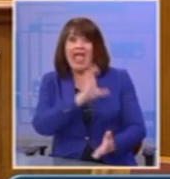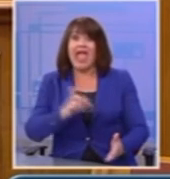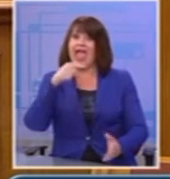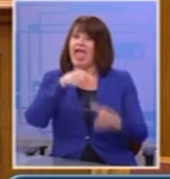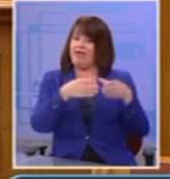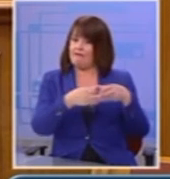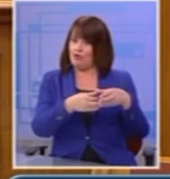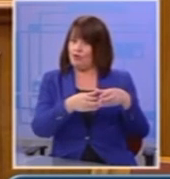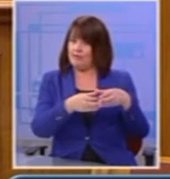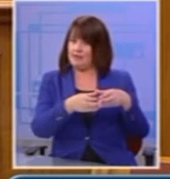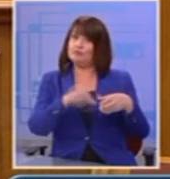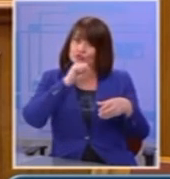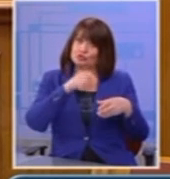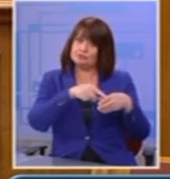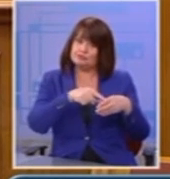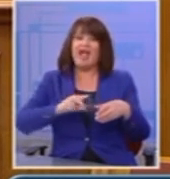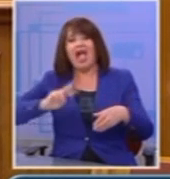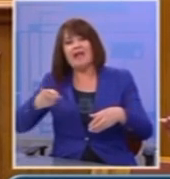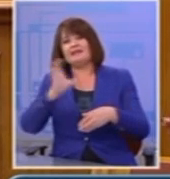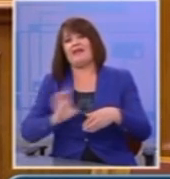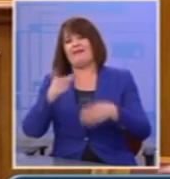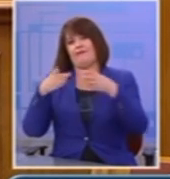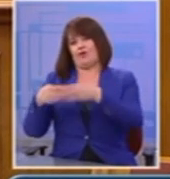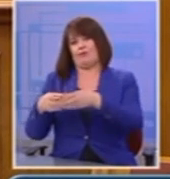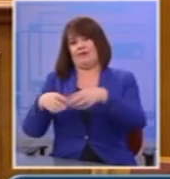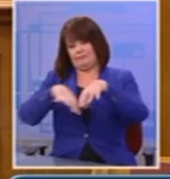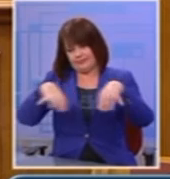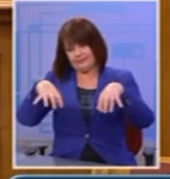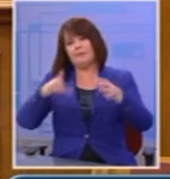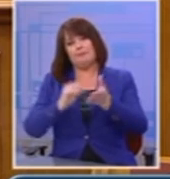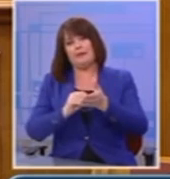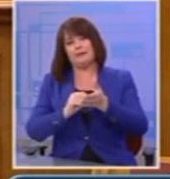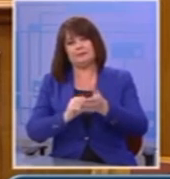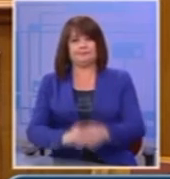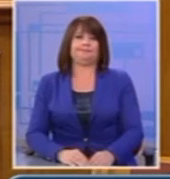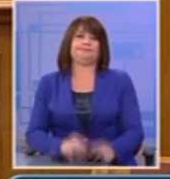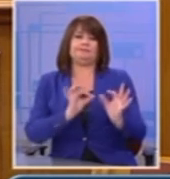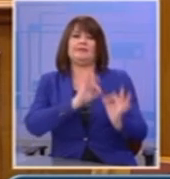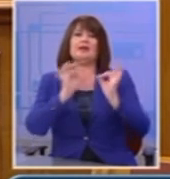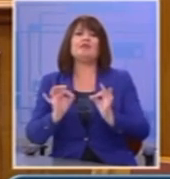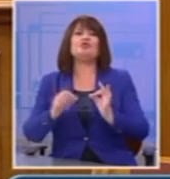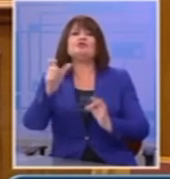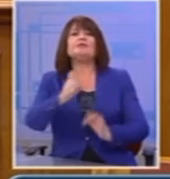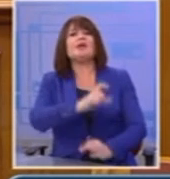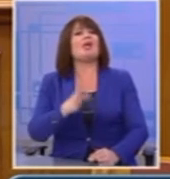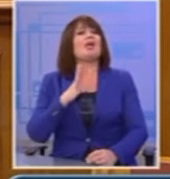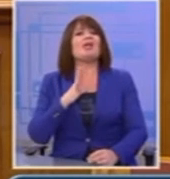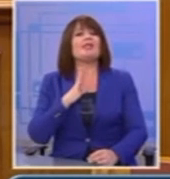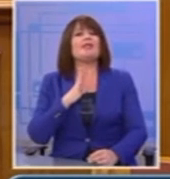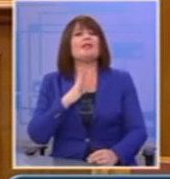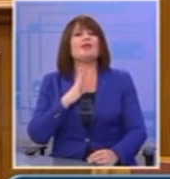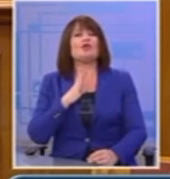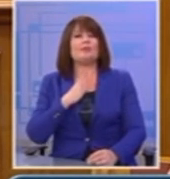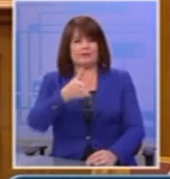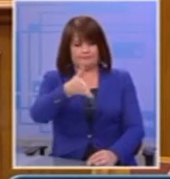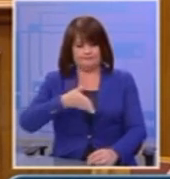Ευρωπαϊστές από τη μία μεριά, αντιευρωπαϊστές από την άλλη. Και είναι ακριβώς οι άνθρωποι που τράβηξαν αυτές τις